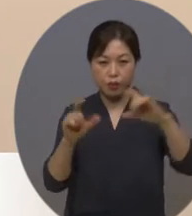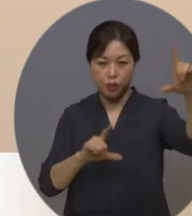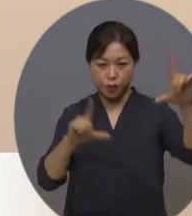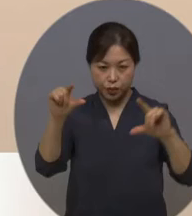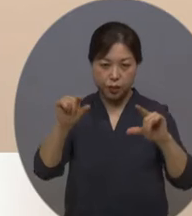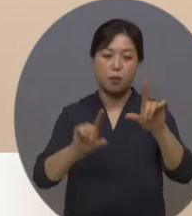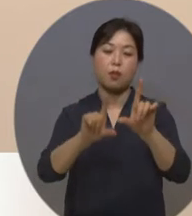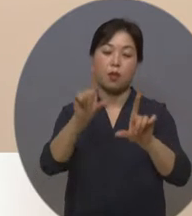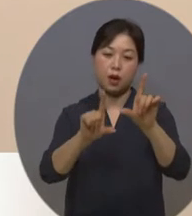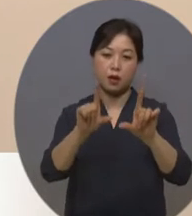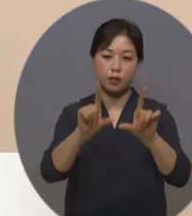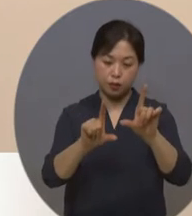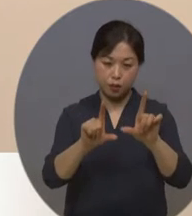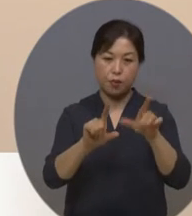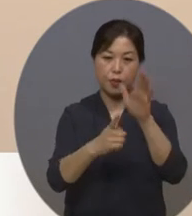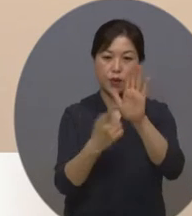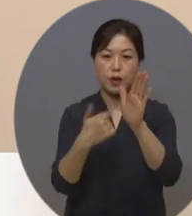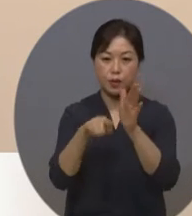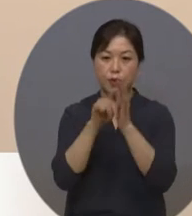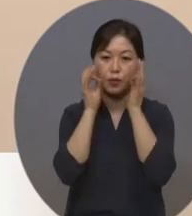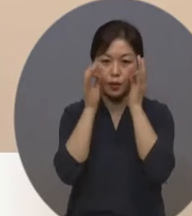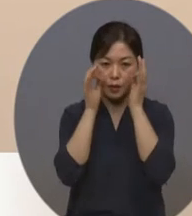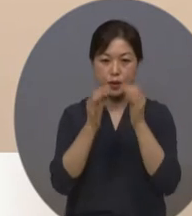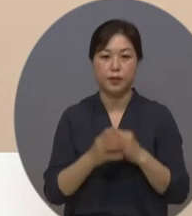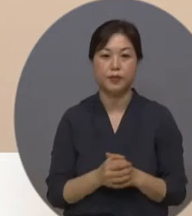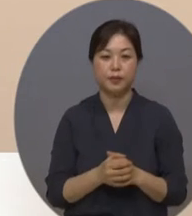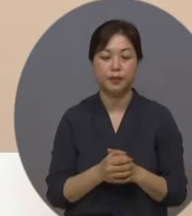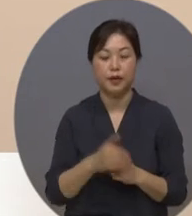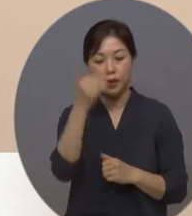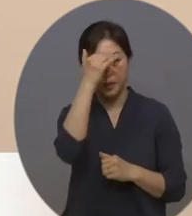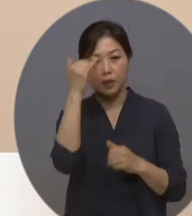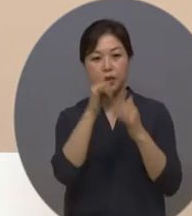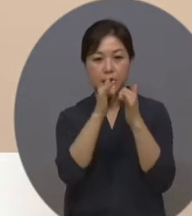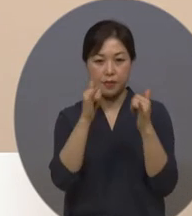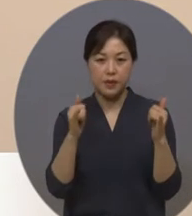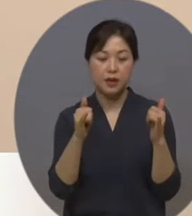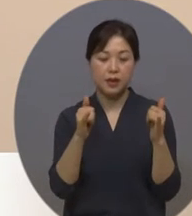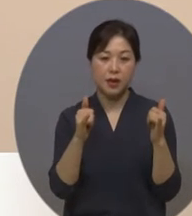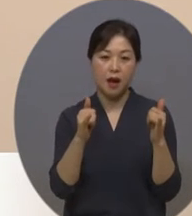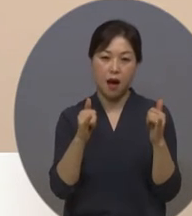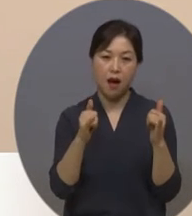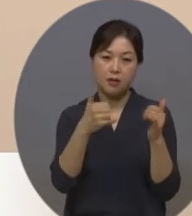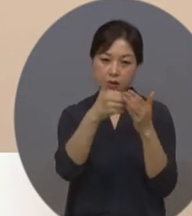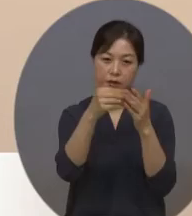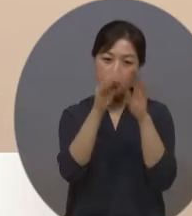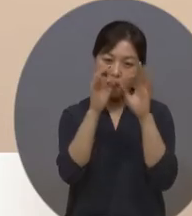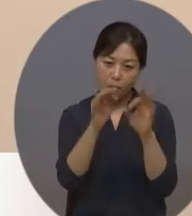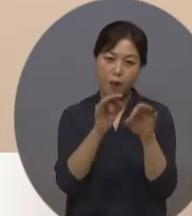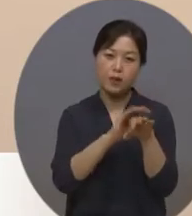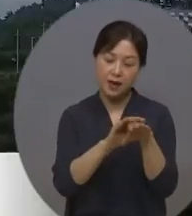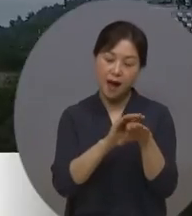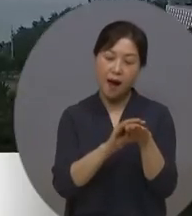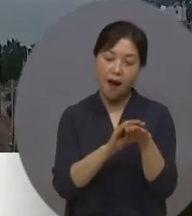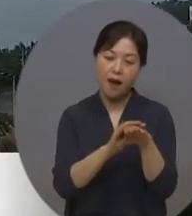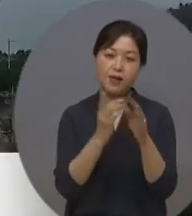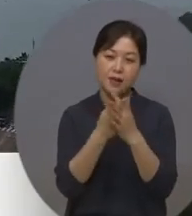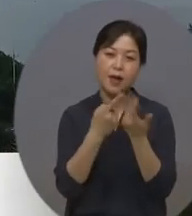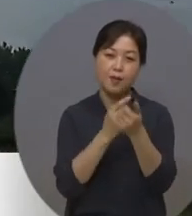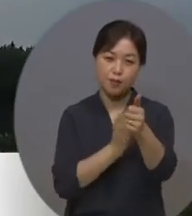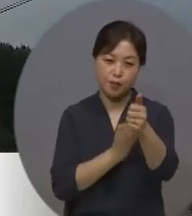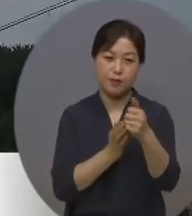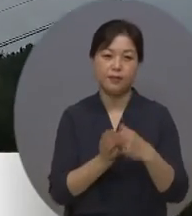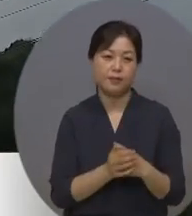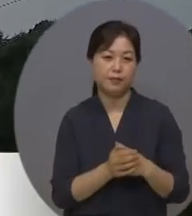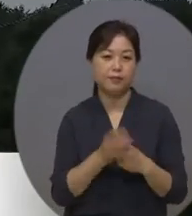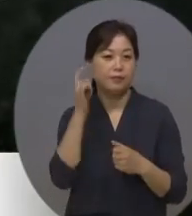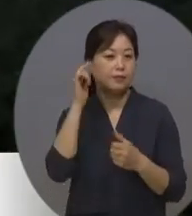해서 어제 대로변 하려고 했었습니다 그래서 갈라 마시는 분들이 그걸 참고로 하시면 좋겠습니다 싱그러운 그